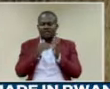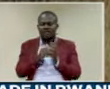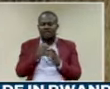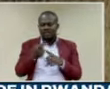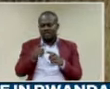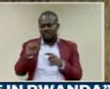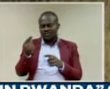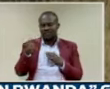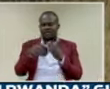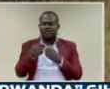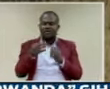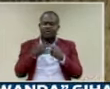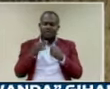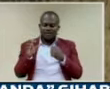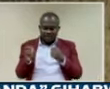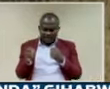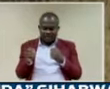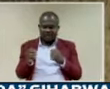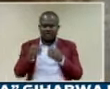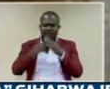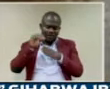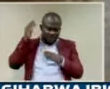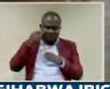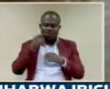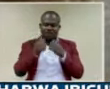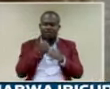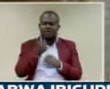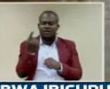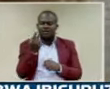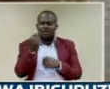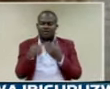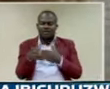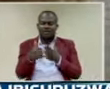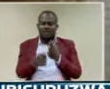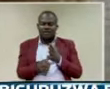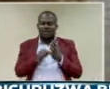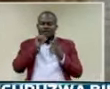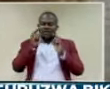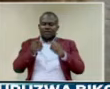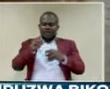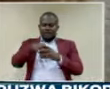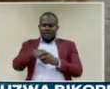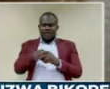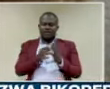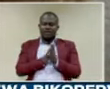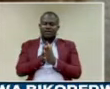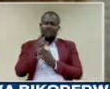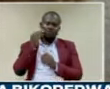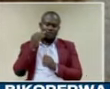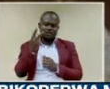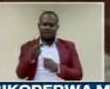rimwe ryari amafaranga 80. Hari amakuru avuga ko umwaka umwe gusa ibyo bibazo bitarazamo hinjiye